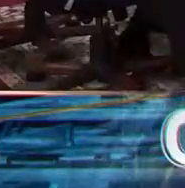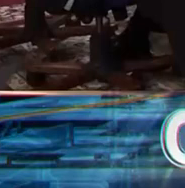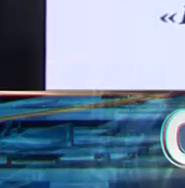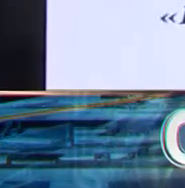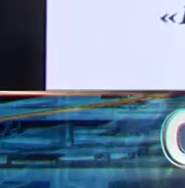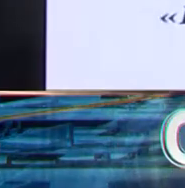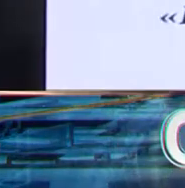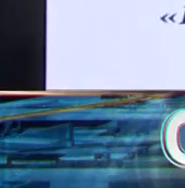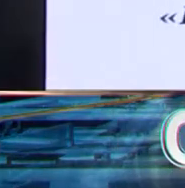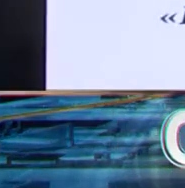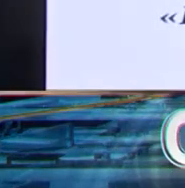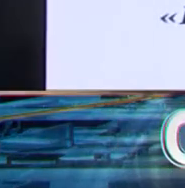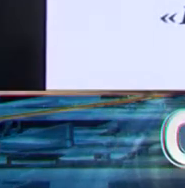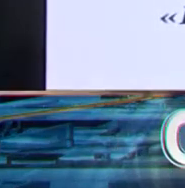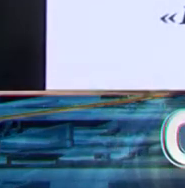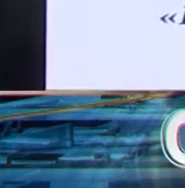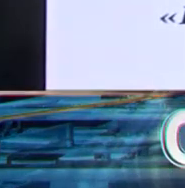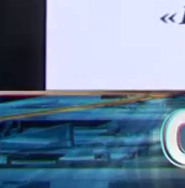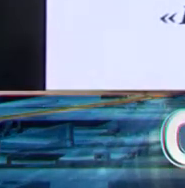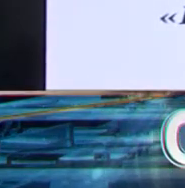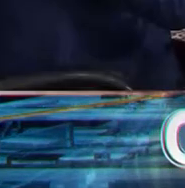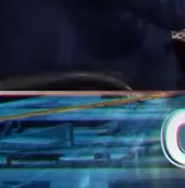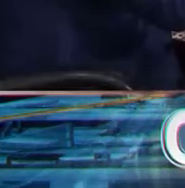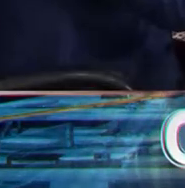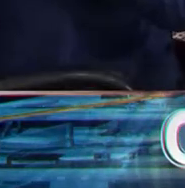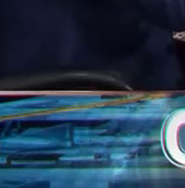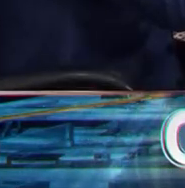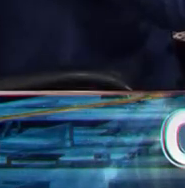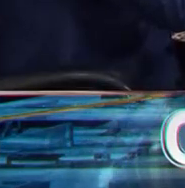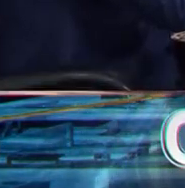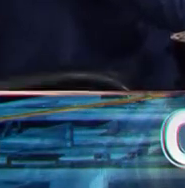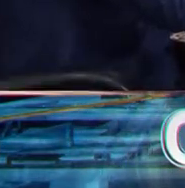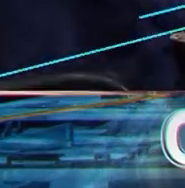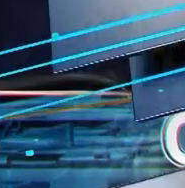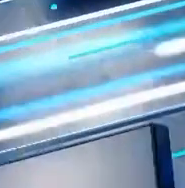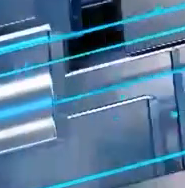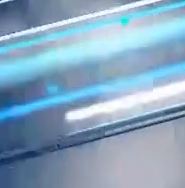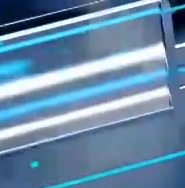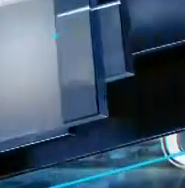Мы согласны. Руководитель антикоррупционной службы сделал предложение.